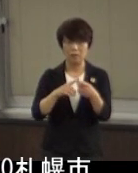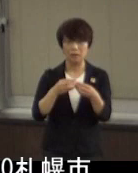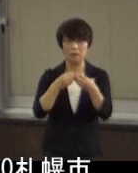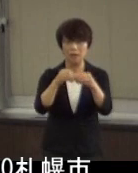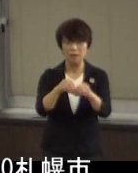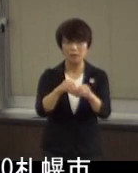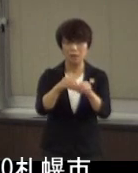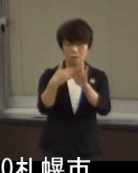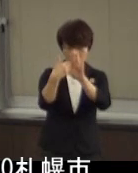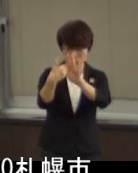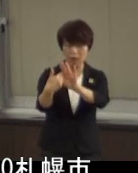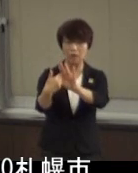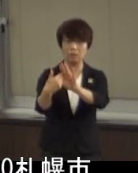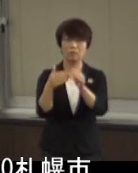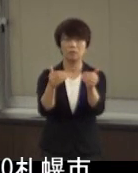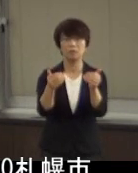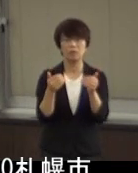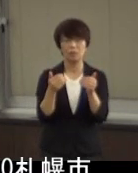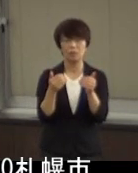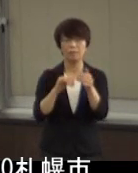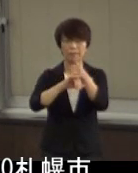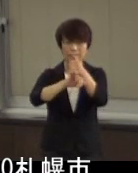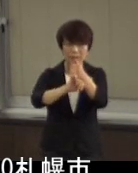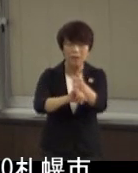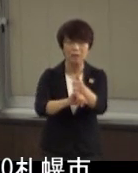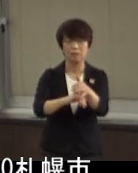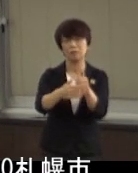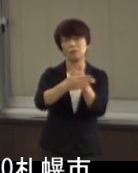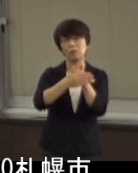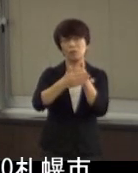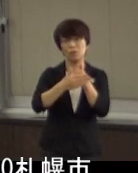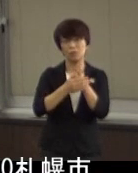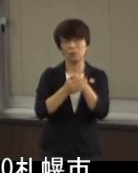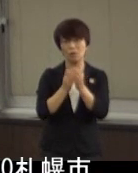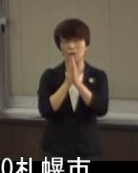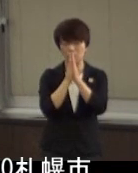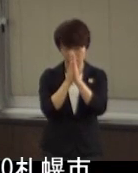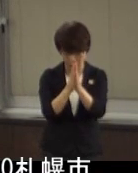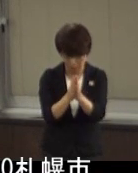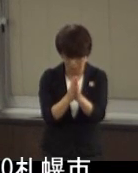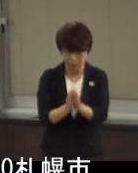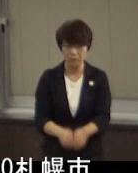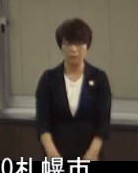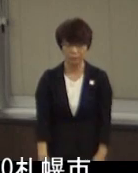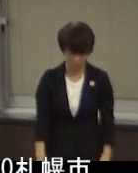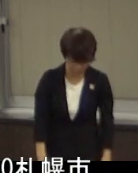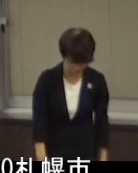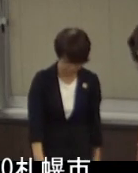ございますので、ぜひご協力のほどお願いを申し上げたいと思います。